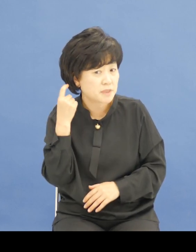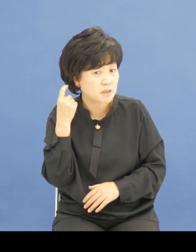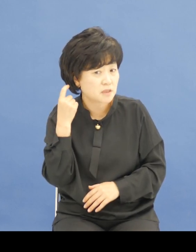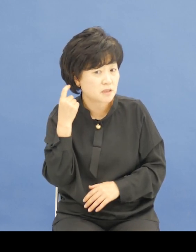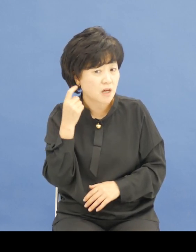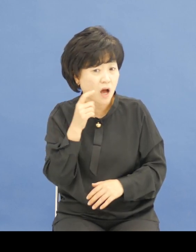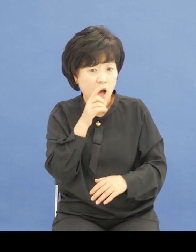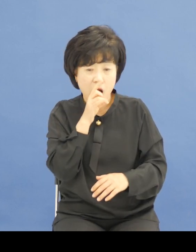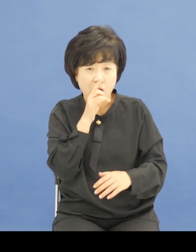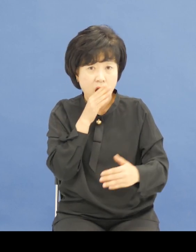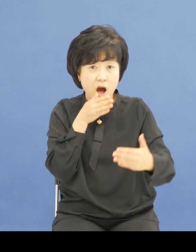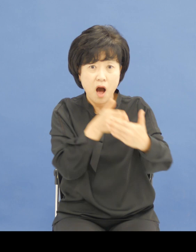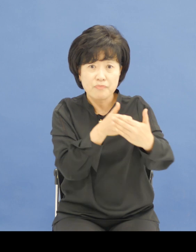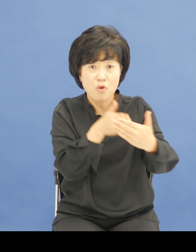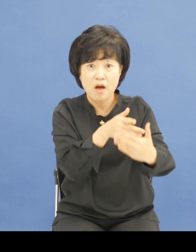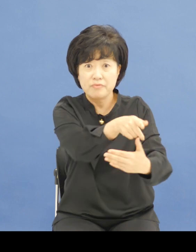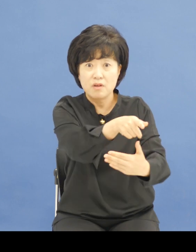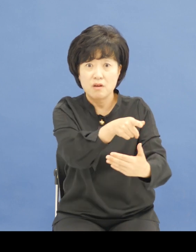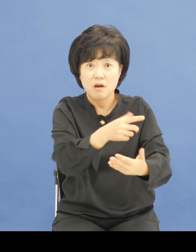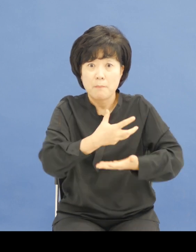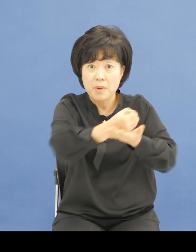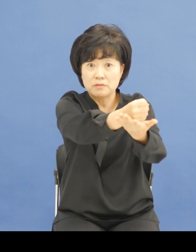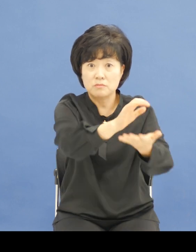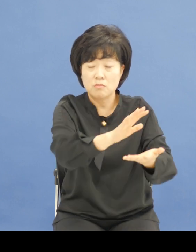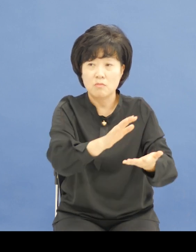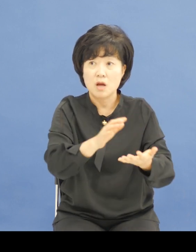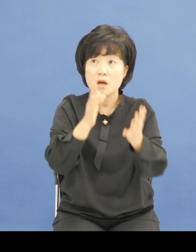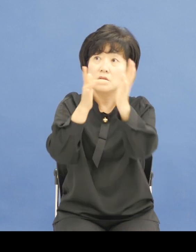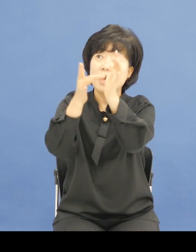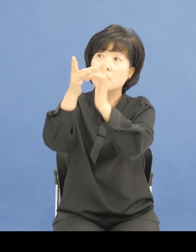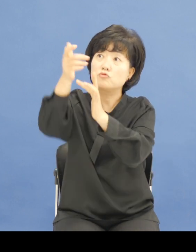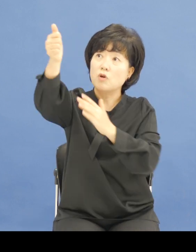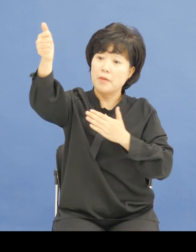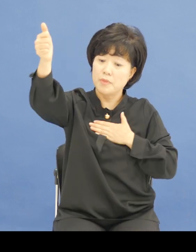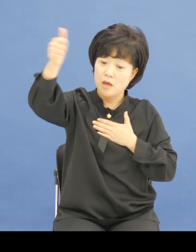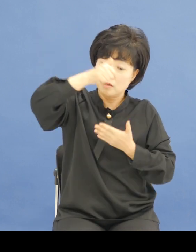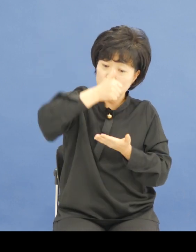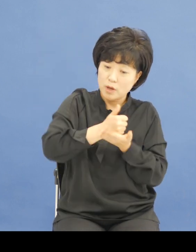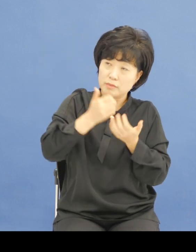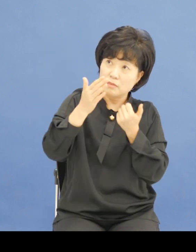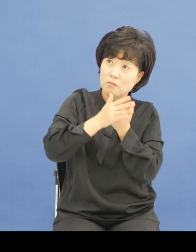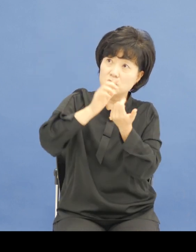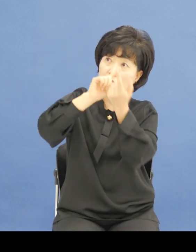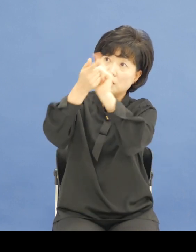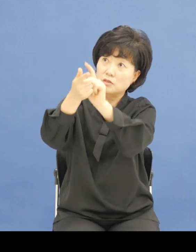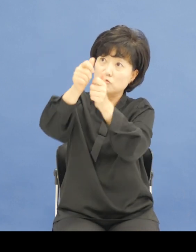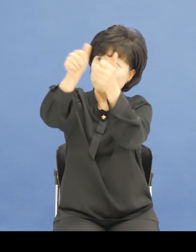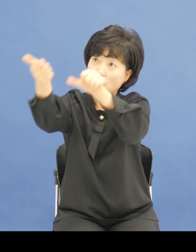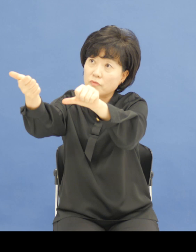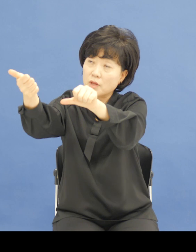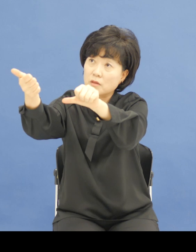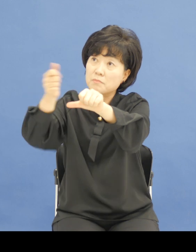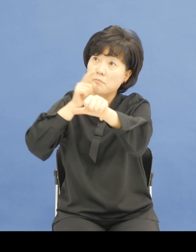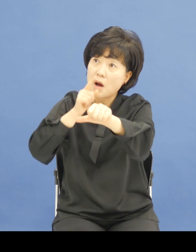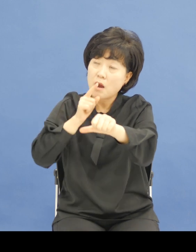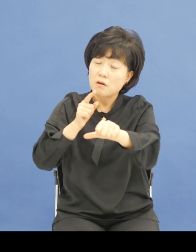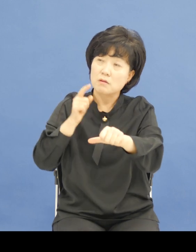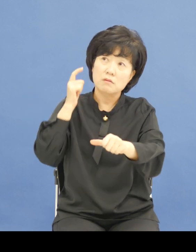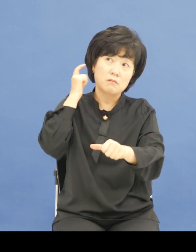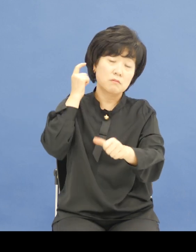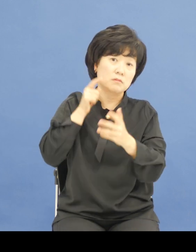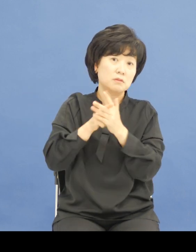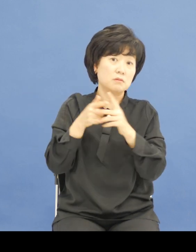예수가 우리 죄를 대신해서 죽었다는 것을 이해 못하는 사람한테 대뜸 그 말하면 안 될 것 같더라고. 예. 그러다가